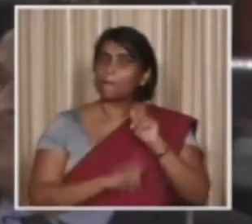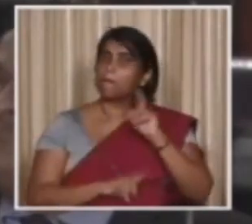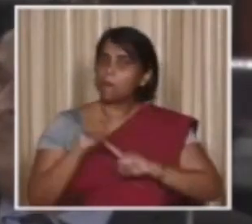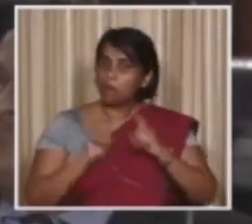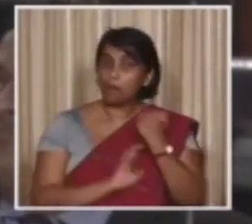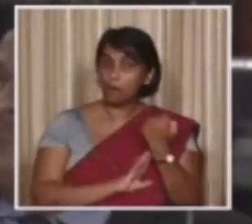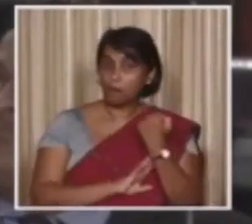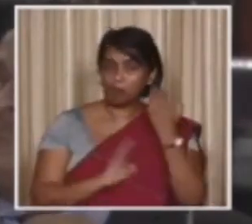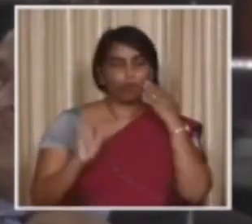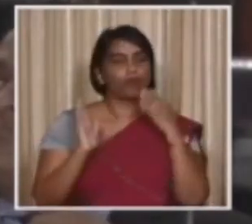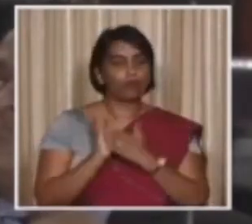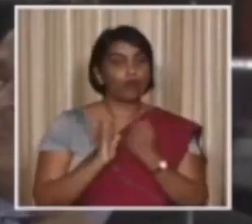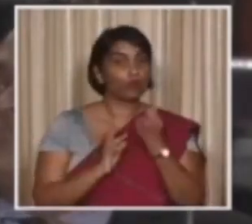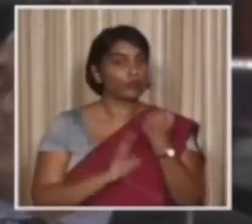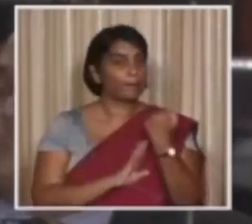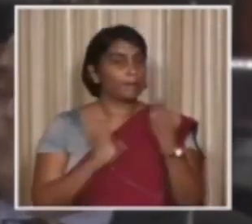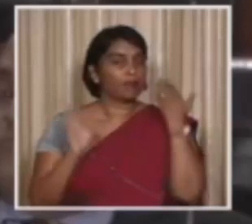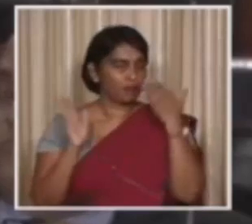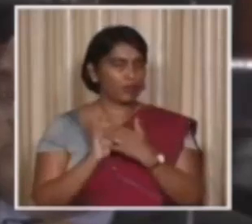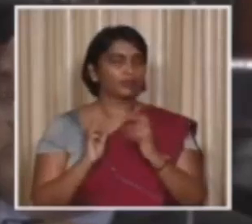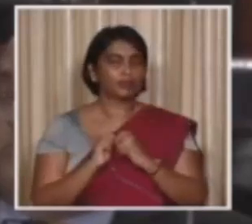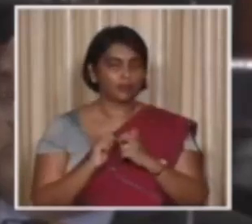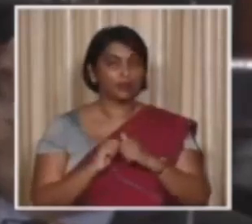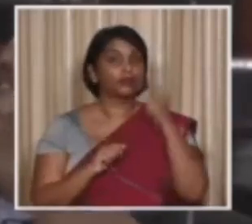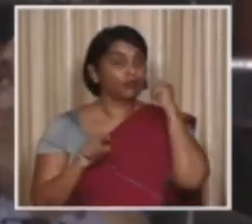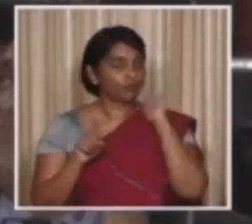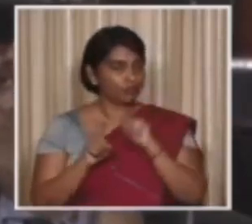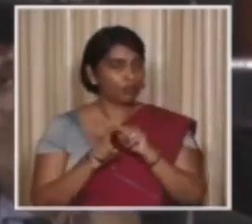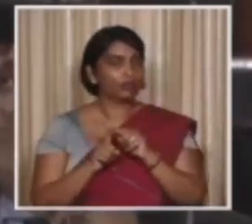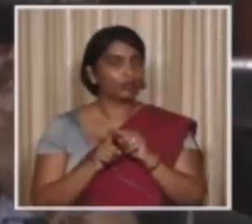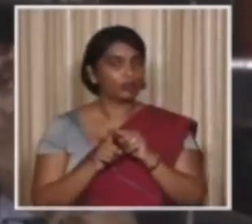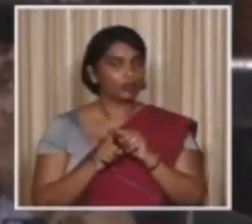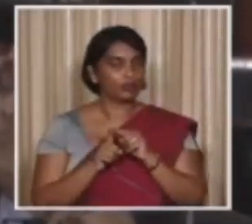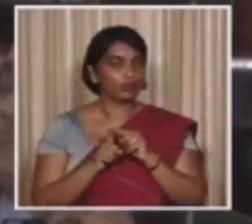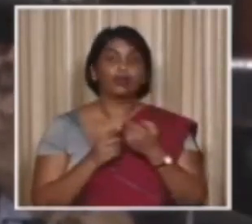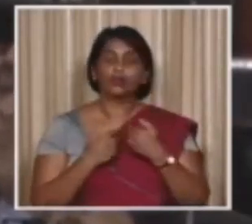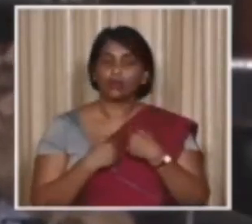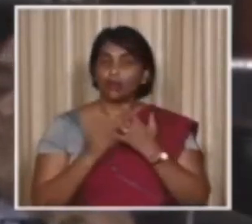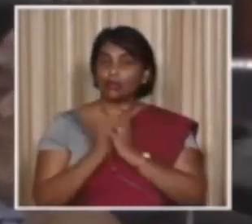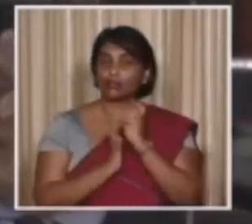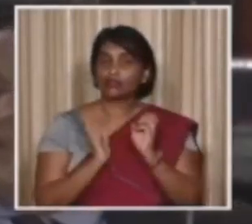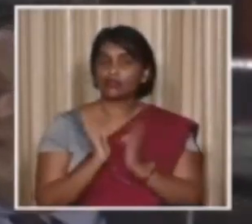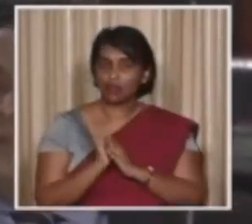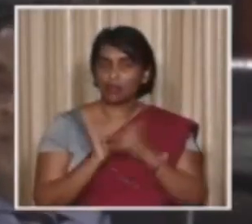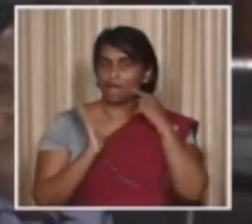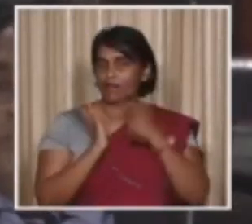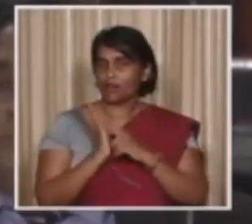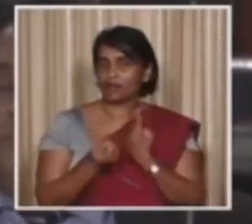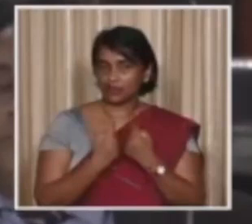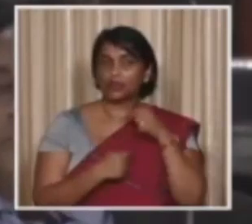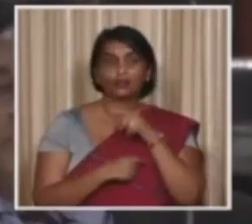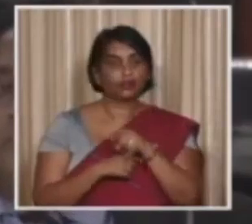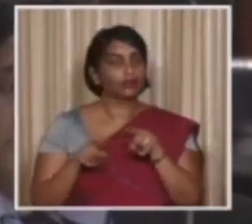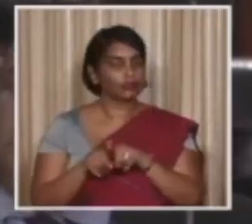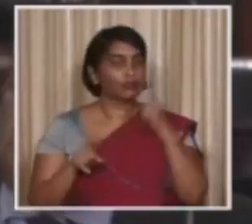පාර්ලිමේන්තුවේ බලය සම්බන්ධ මූල්‍ය බලය සම්බන්ධයෙන් ගැටලුවක්. ඒ සම්බන්ධව දැන් එය අපේ වරප්‍රසාද කමිටු තුල විභාග වෙනවා. ඒ නිසා